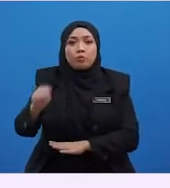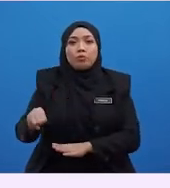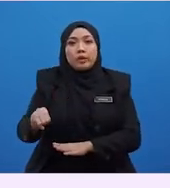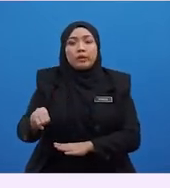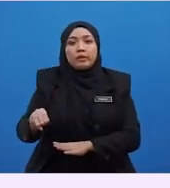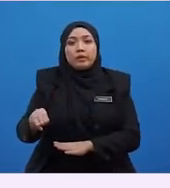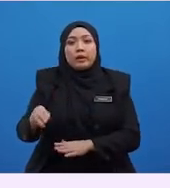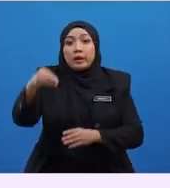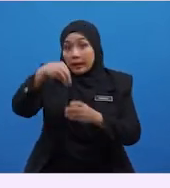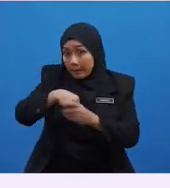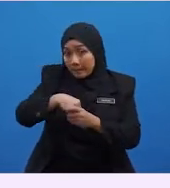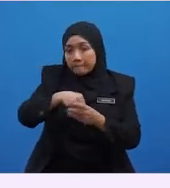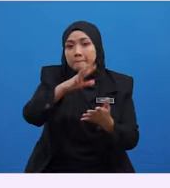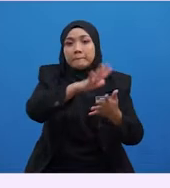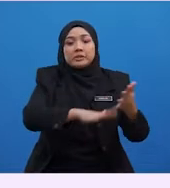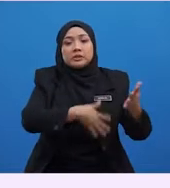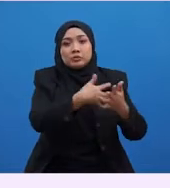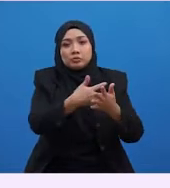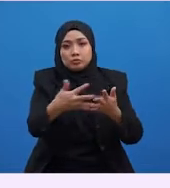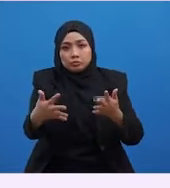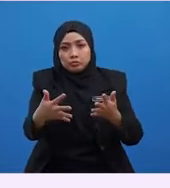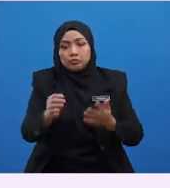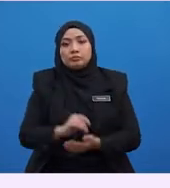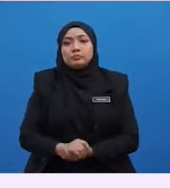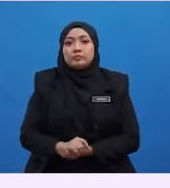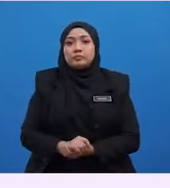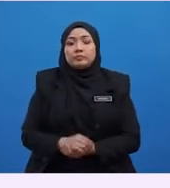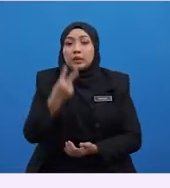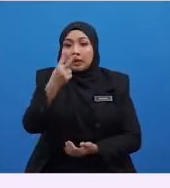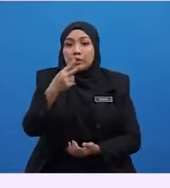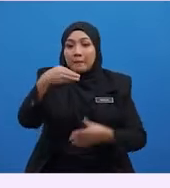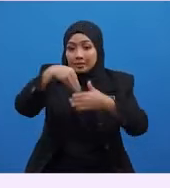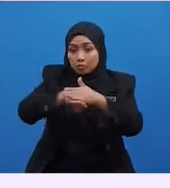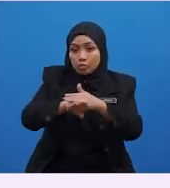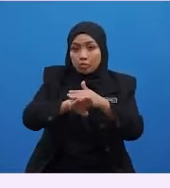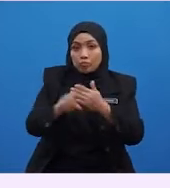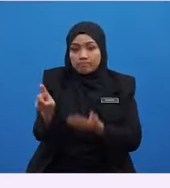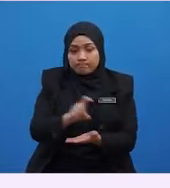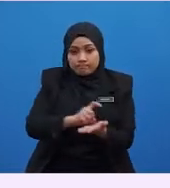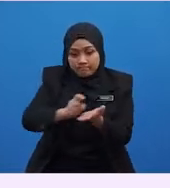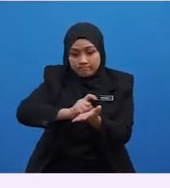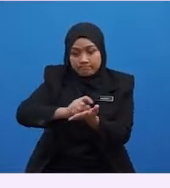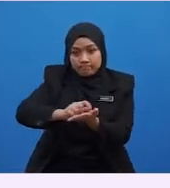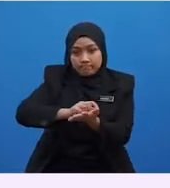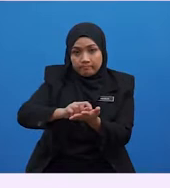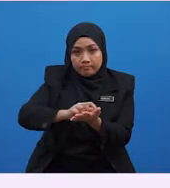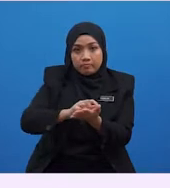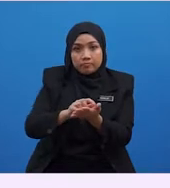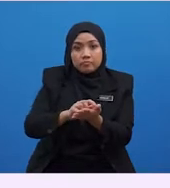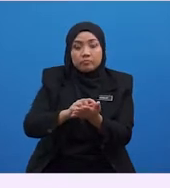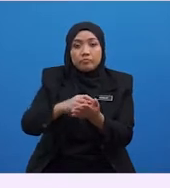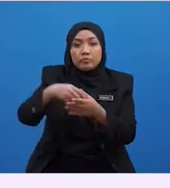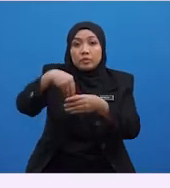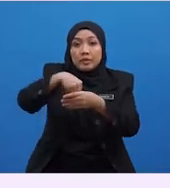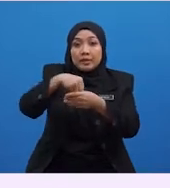profilmurid.php pula. Cuba anda letakkan cursor teks pada kekotak yang aktif. Kemudian, klik cursor anda di